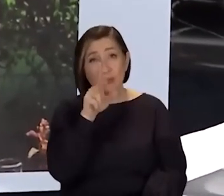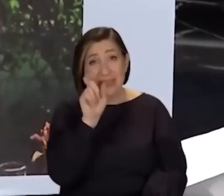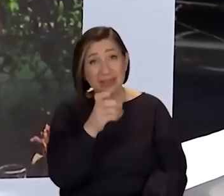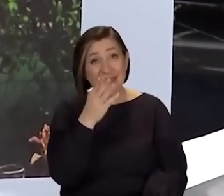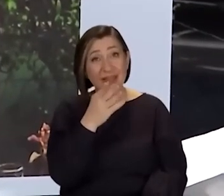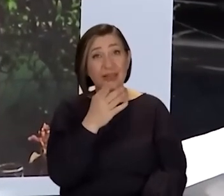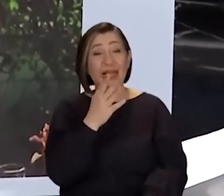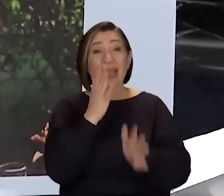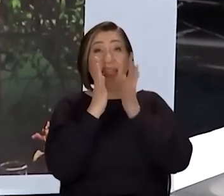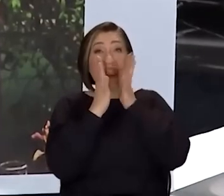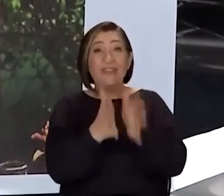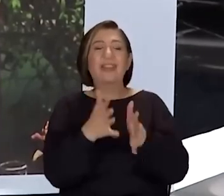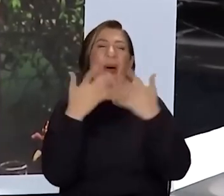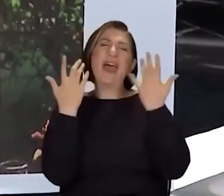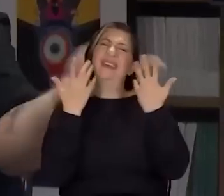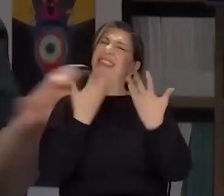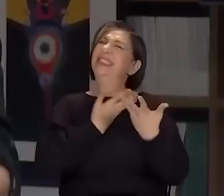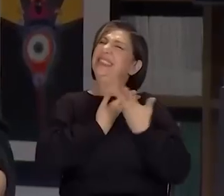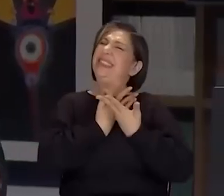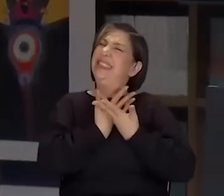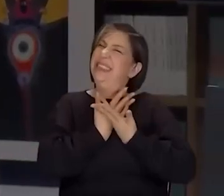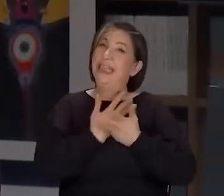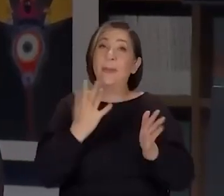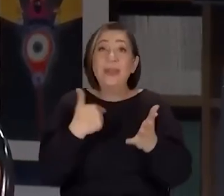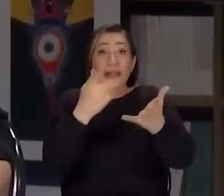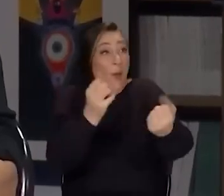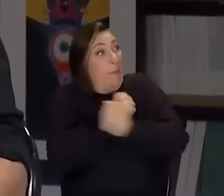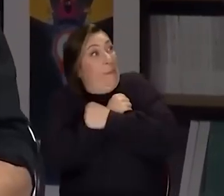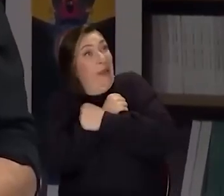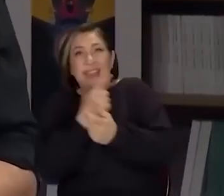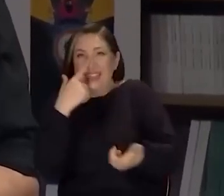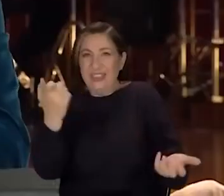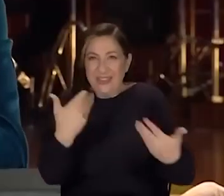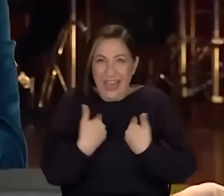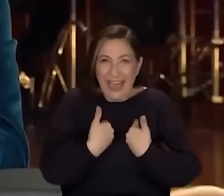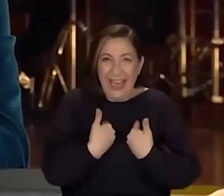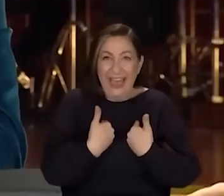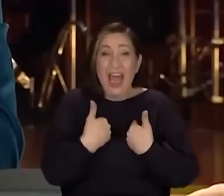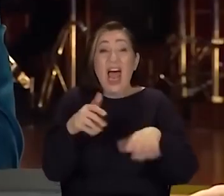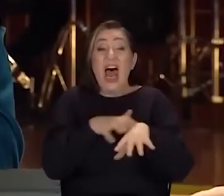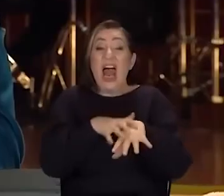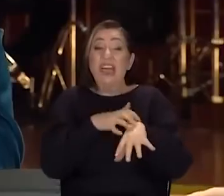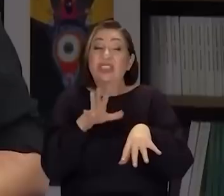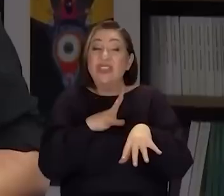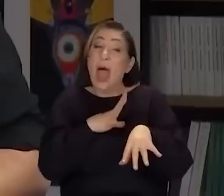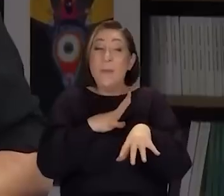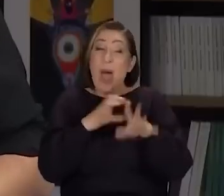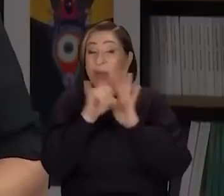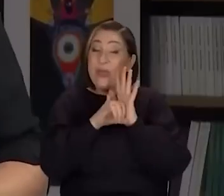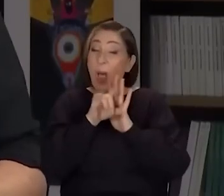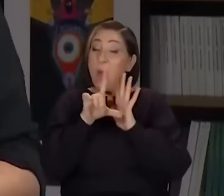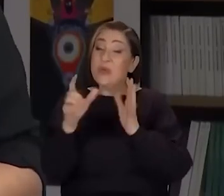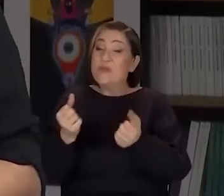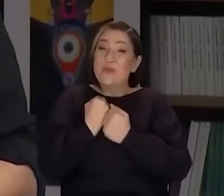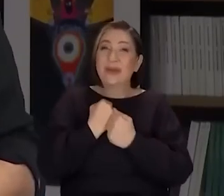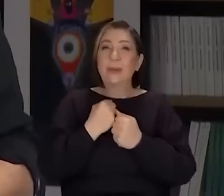ya? Nefret ederim hayvandan. Niye böyle bir şey yapayım abi durumuna gel. Alerjim var ama Instagram'da çok beğeni geliyor.